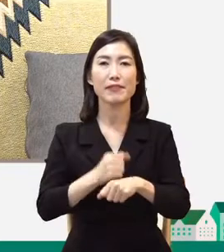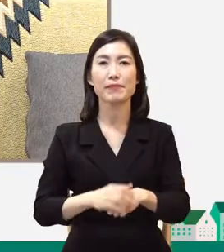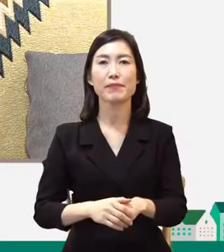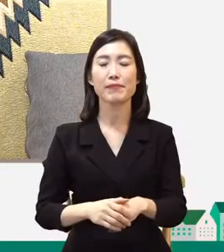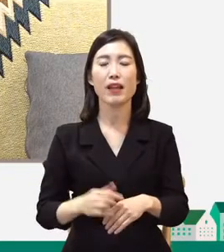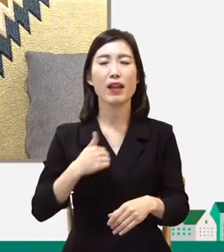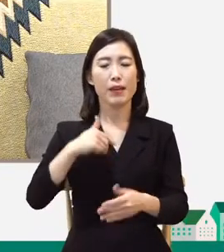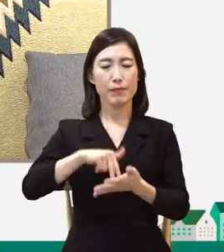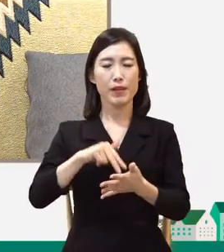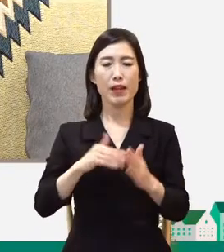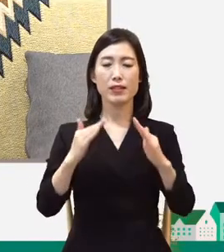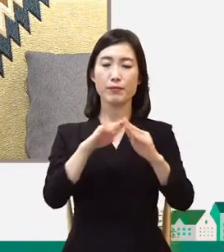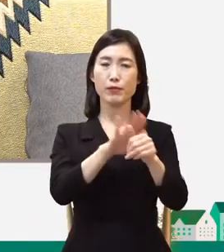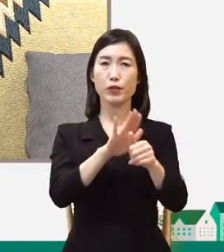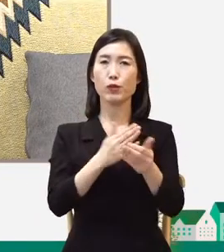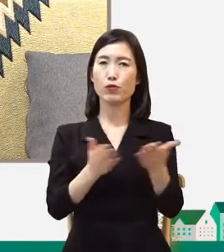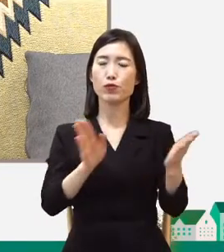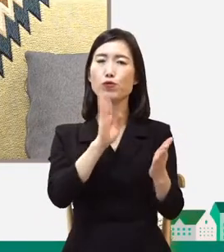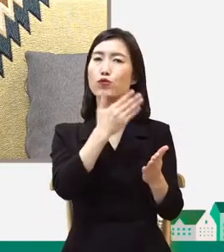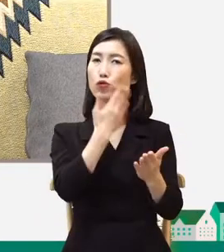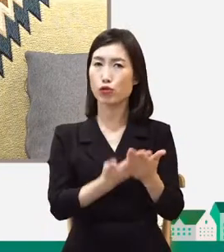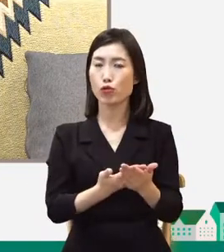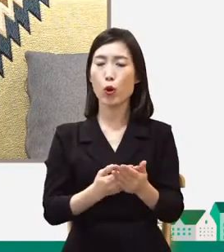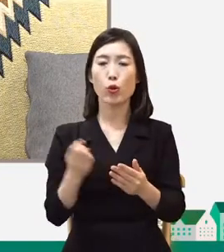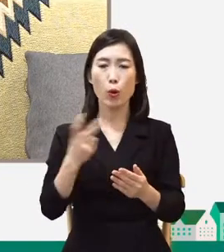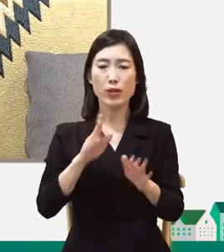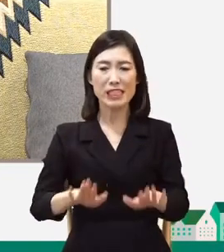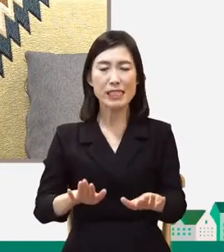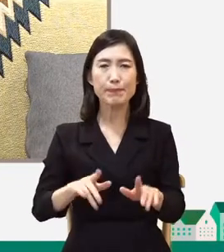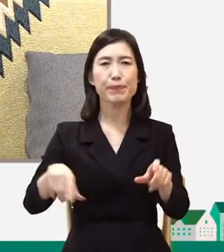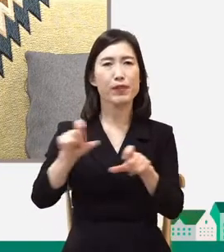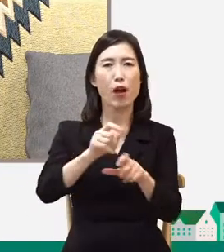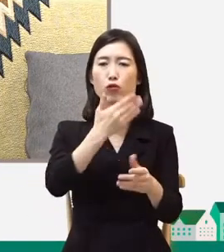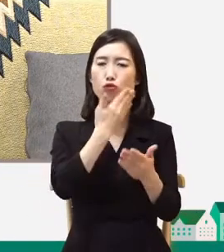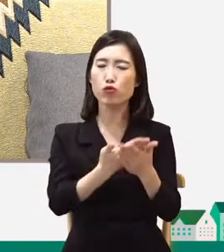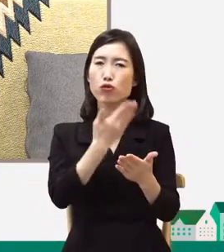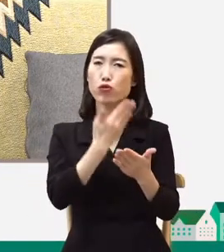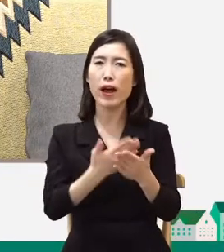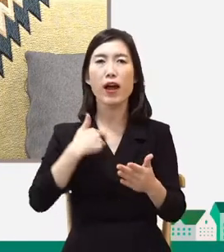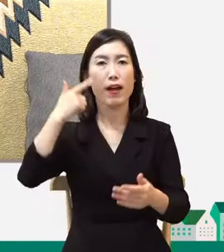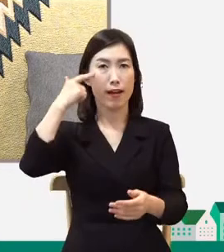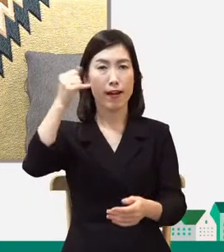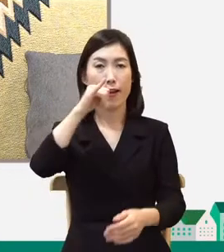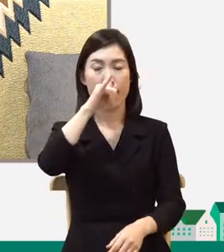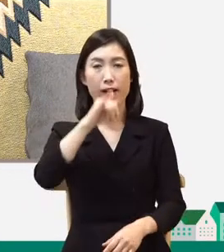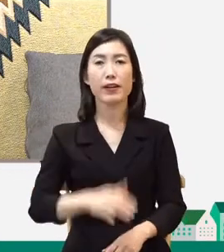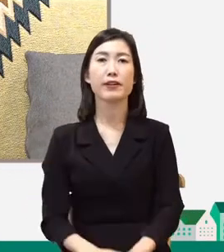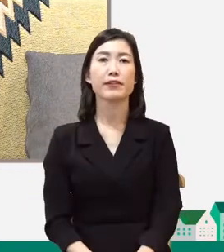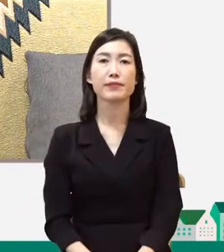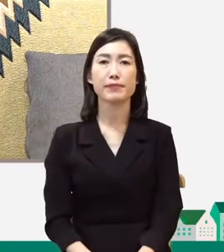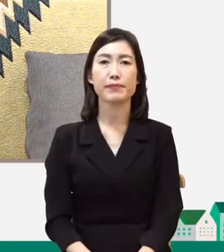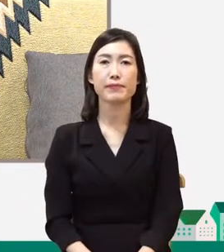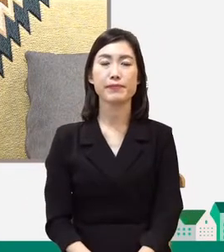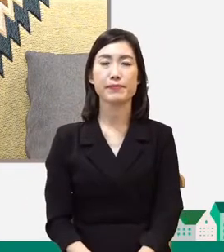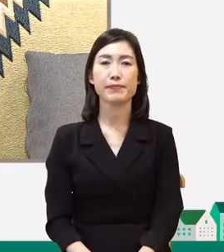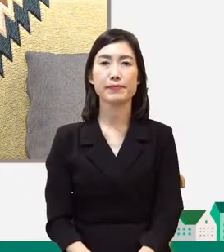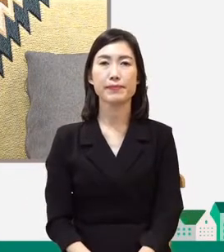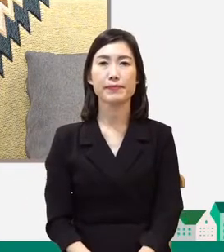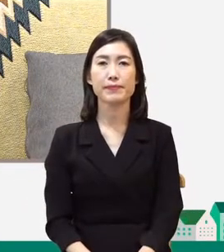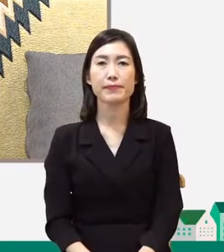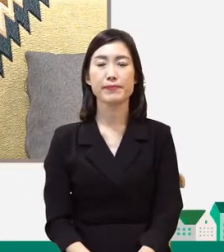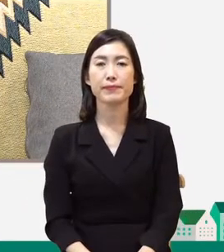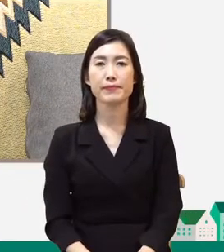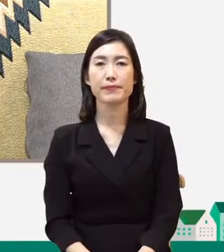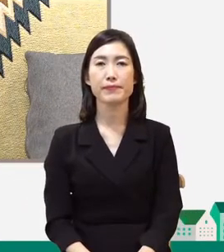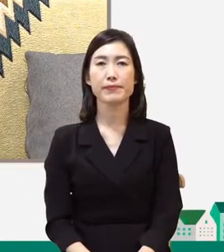지원주택이 상당히 중요하고 이런 이 시기에 굉장히 중요한 혁신적인 지원의 하나의 중요한 주거의